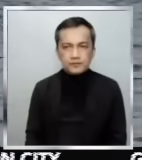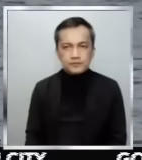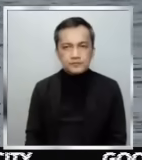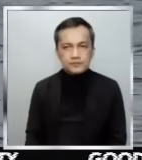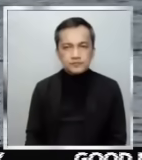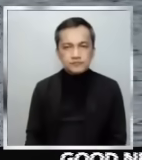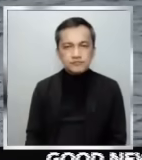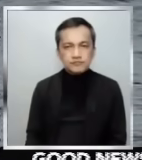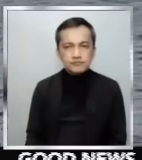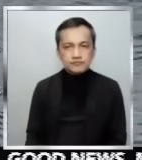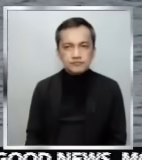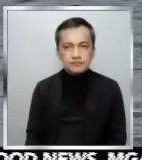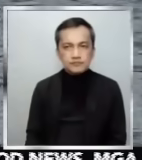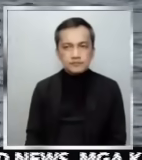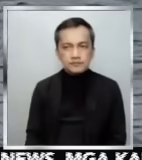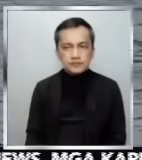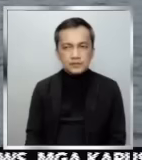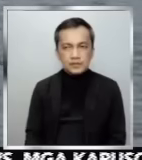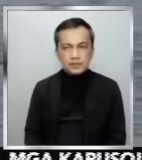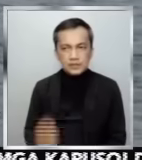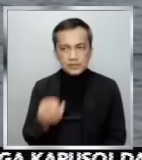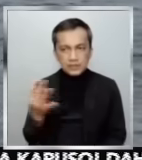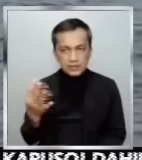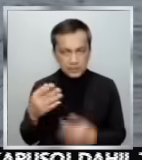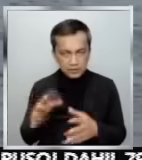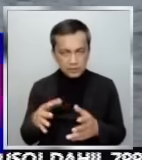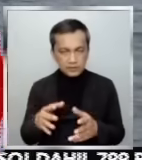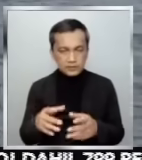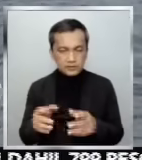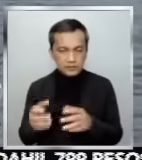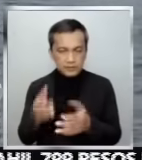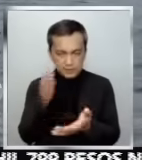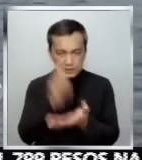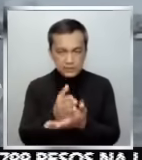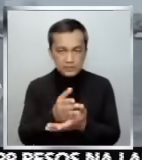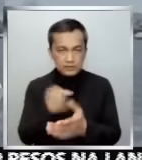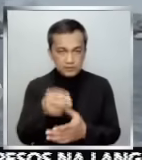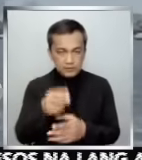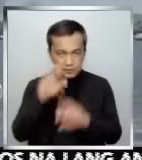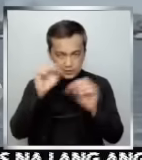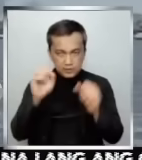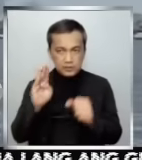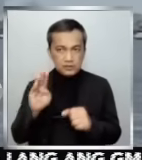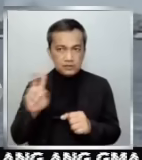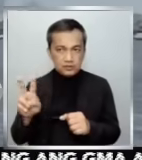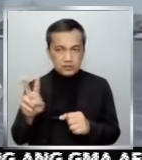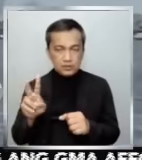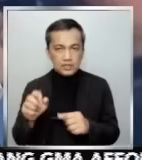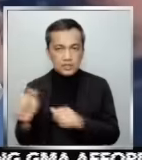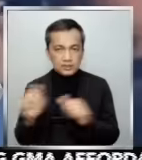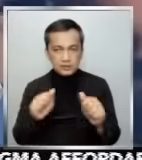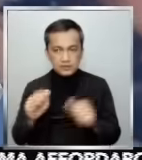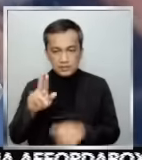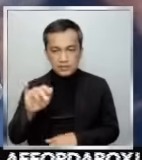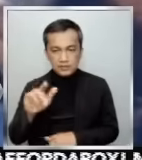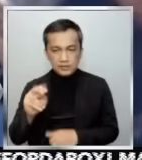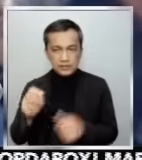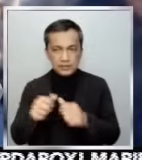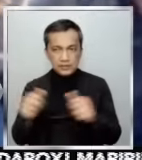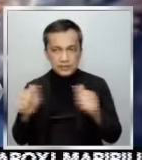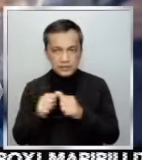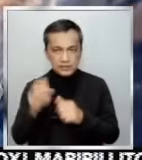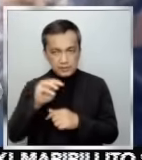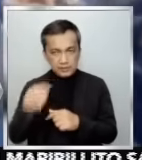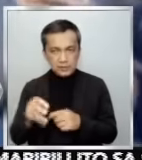son ilang araw matapos ipatigil ni Pangulong Bongbong Marcos ang aktibidad sa reclamation areas sa Maynila mahigpit pa rin ang